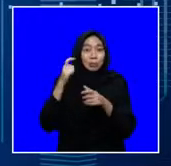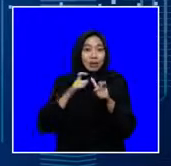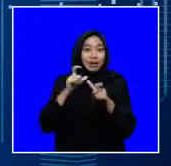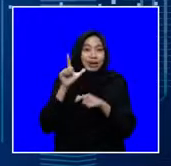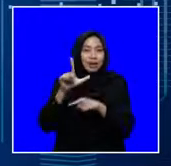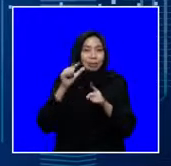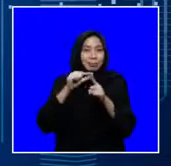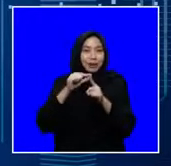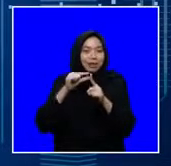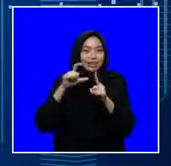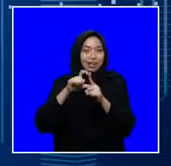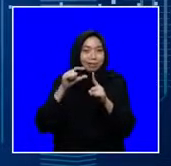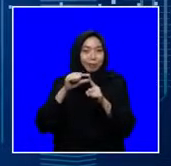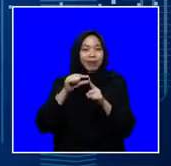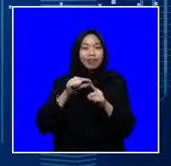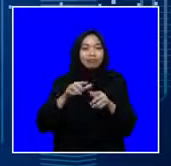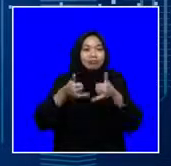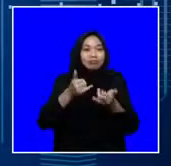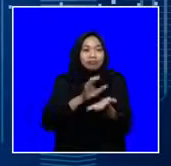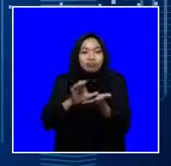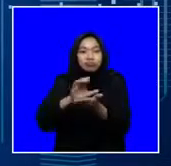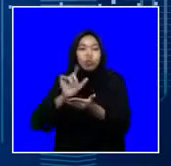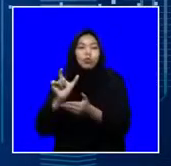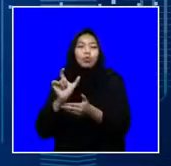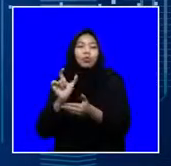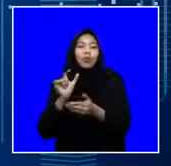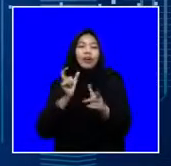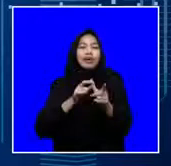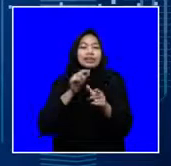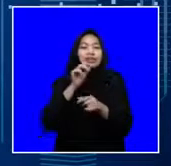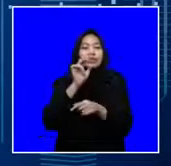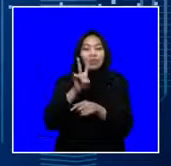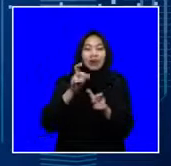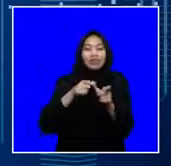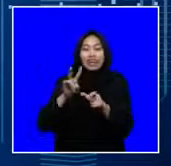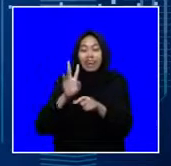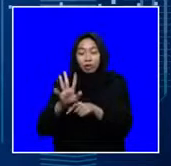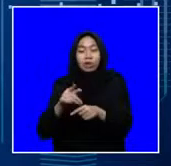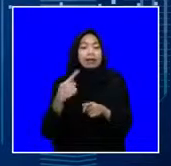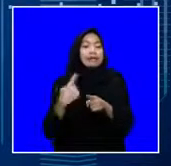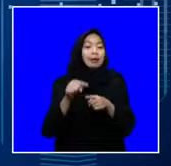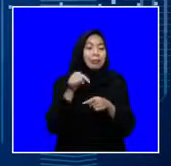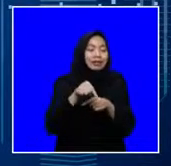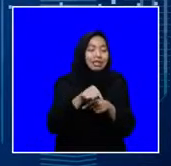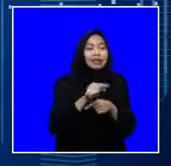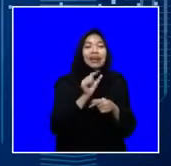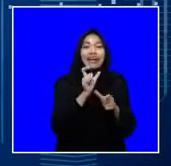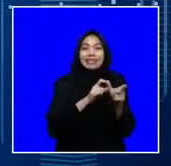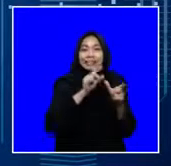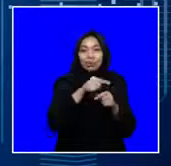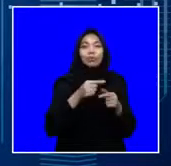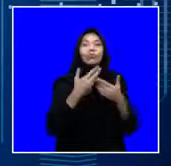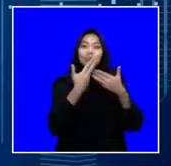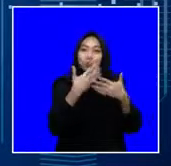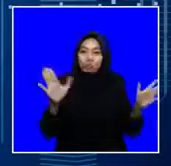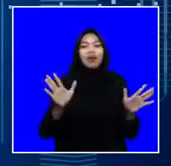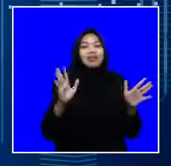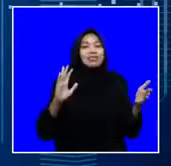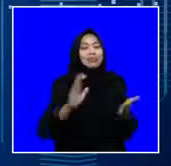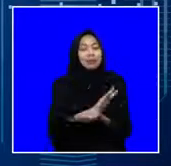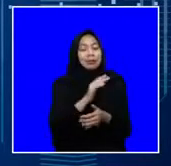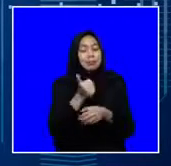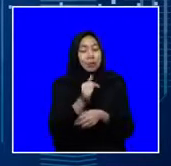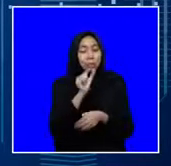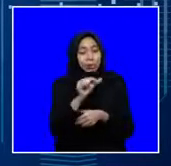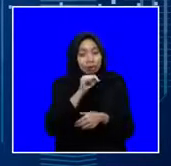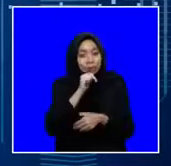dan S3. Tapi ini khusus untuk anak-anak SMA yang berprestasi. Jadi kita akan memberikan beasiswa